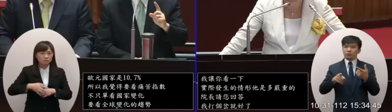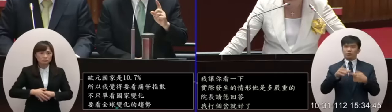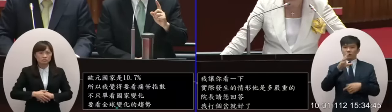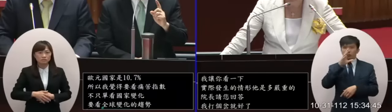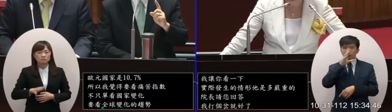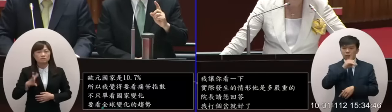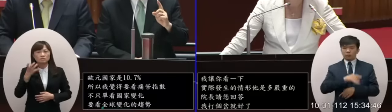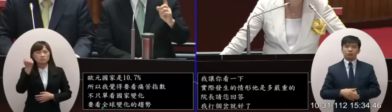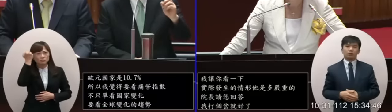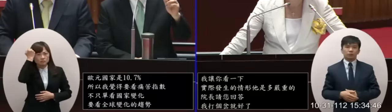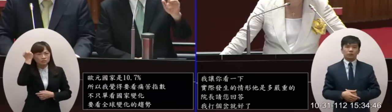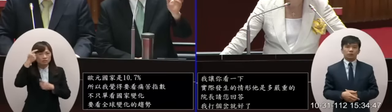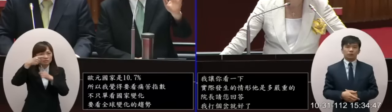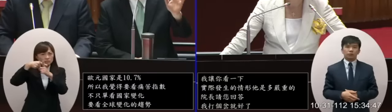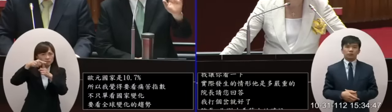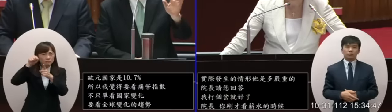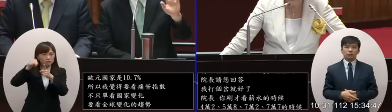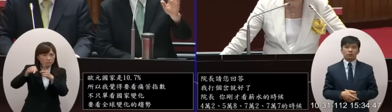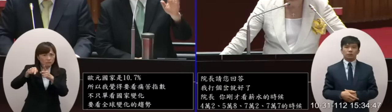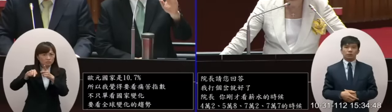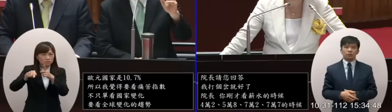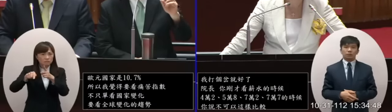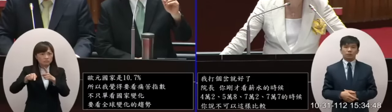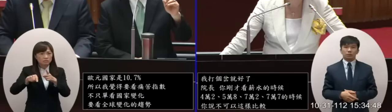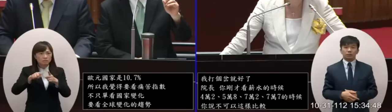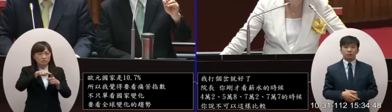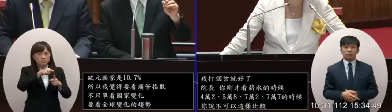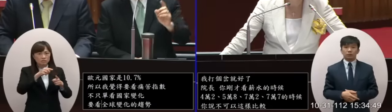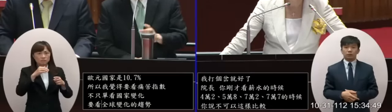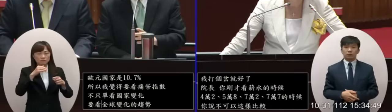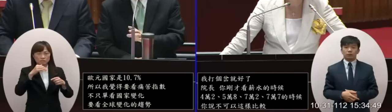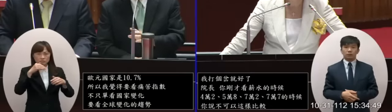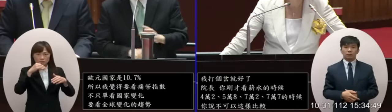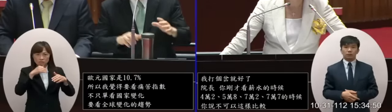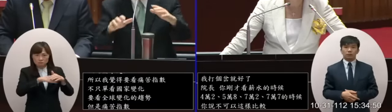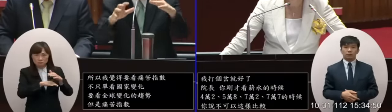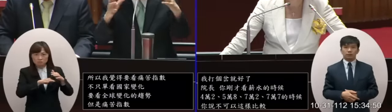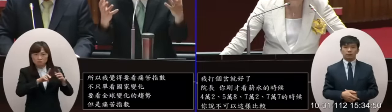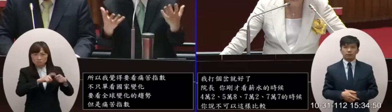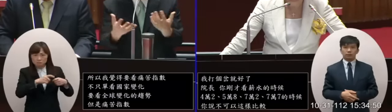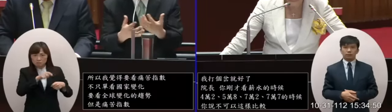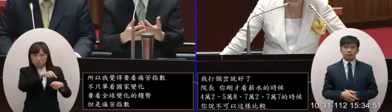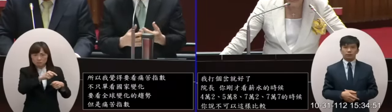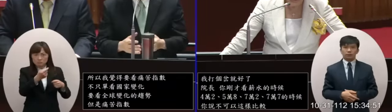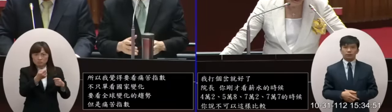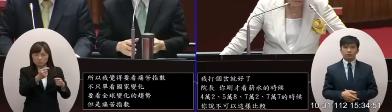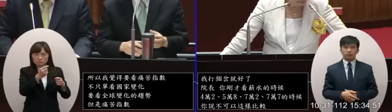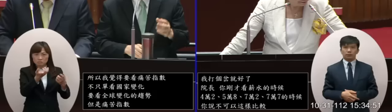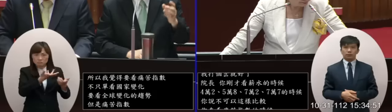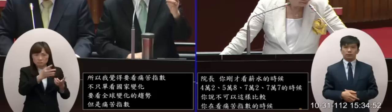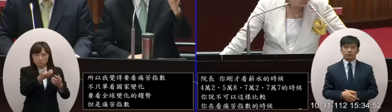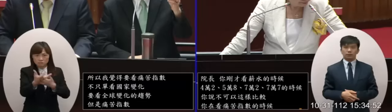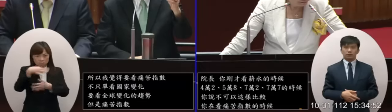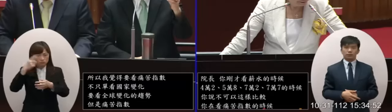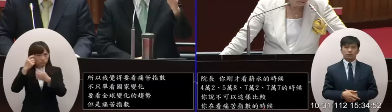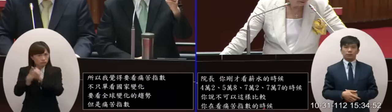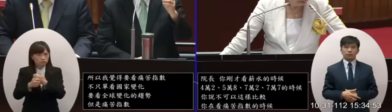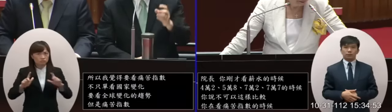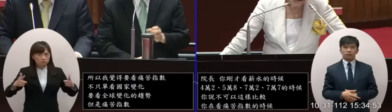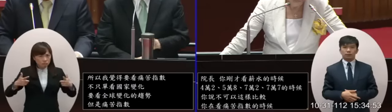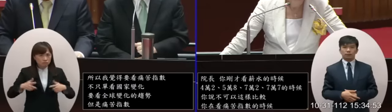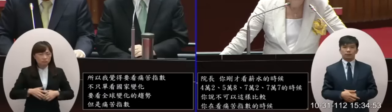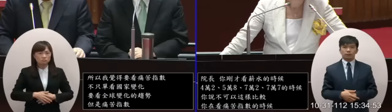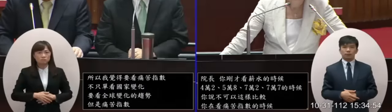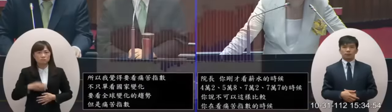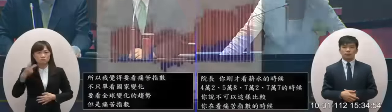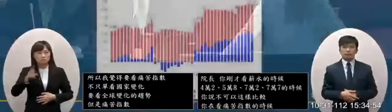式来比较。 痛苦指数并没有考虑到 purchasing power 嘛，哈，所以这个是一个综合式的指标。那另外你刚